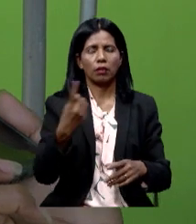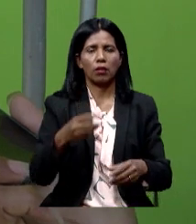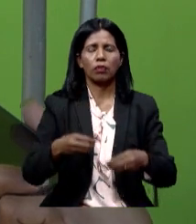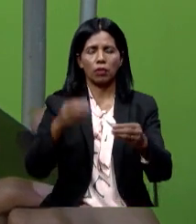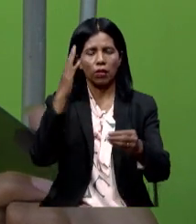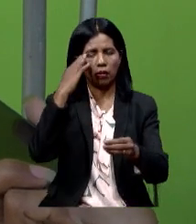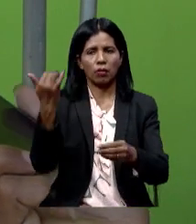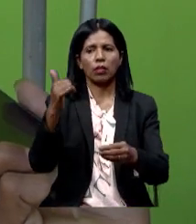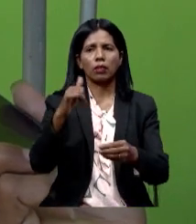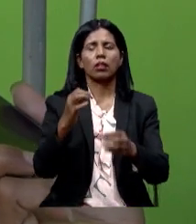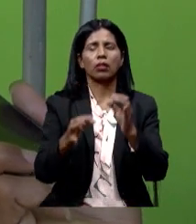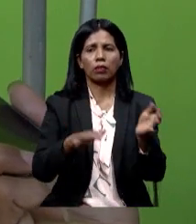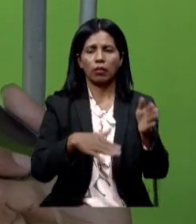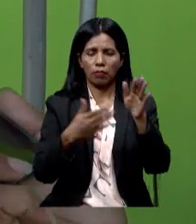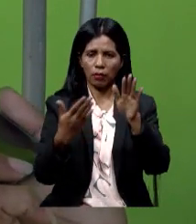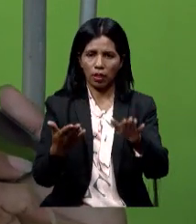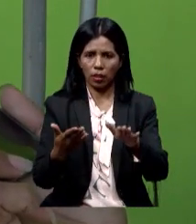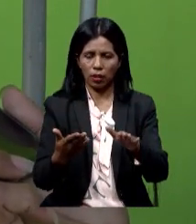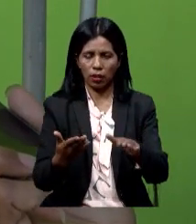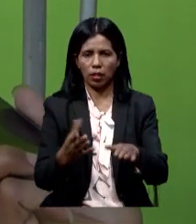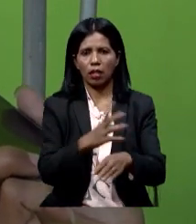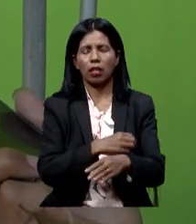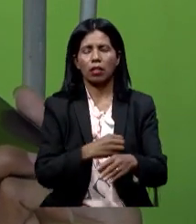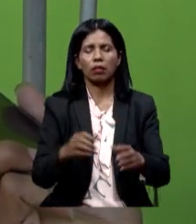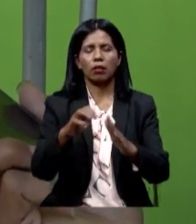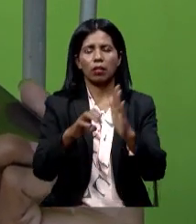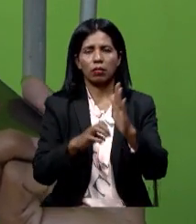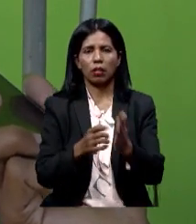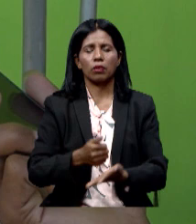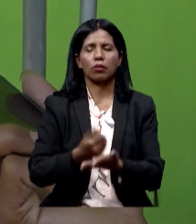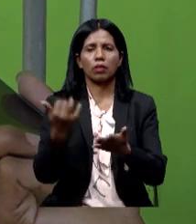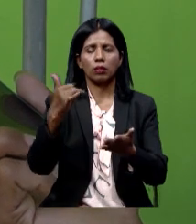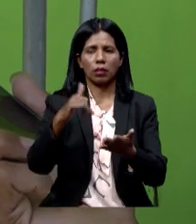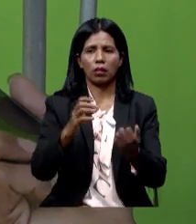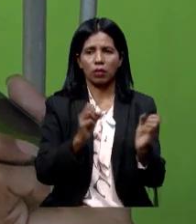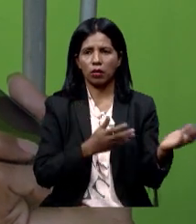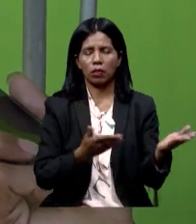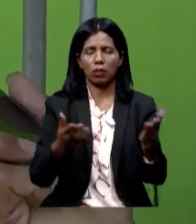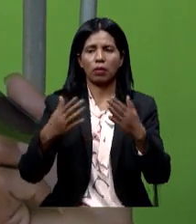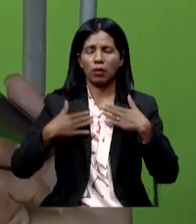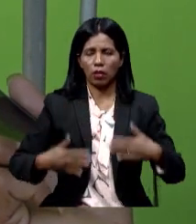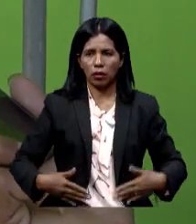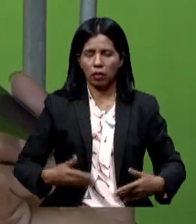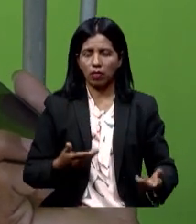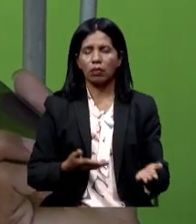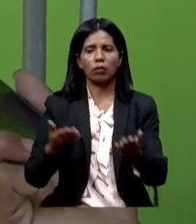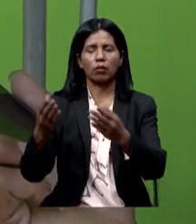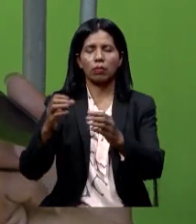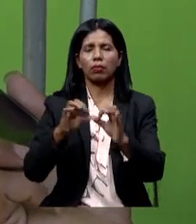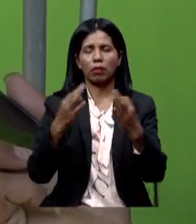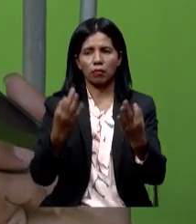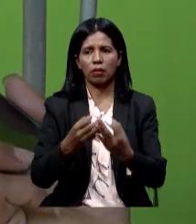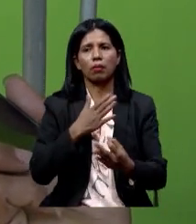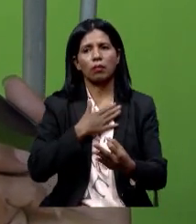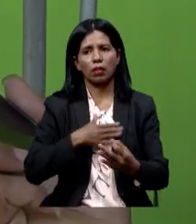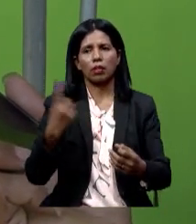basira magira de quando la kombida para tu bel estar ruane trata sira para de translala sira de mateisen para ul entrega bane bane favor bo tira sira